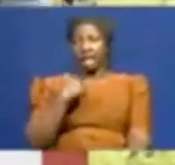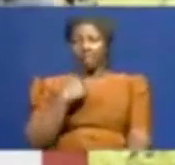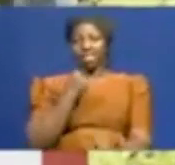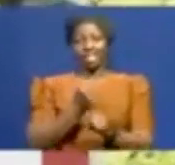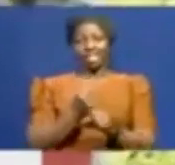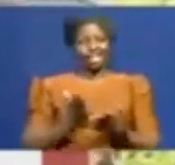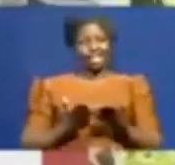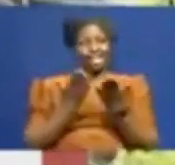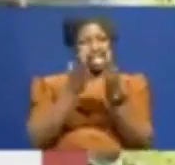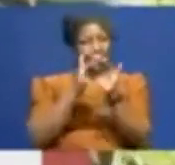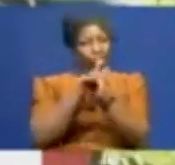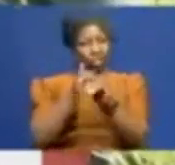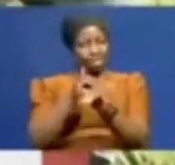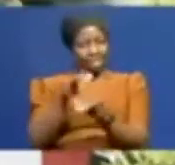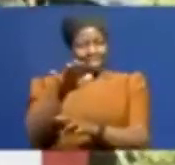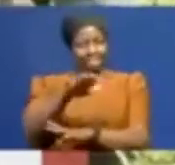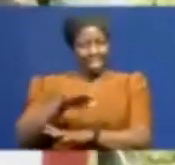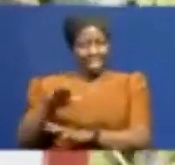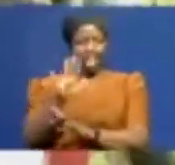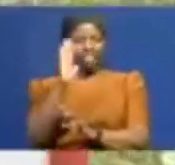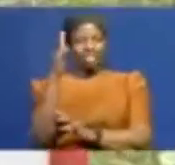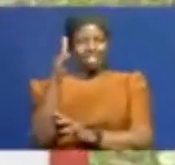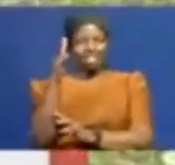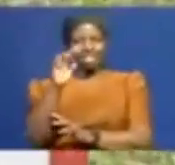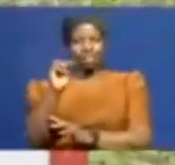sehemu ya Kinoru mjini Meru.